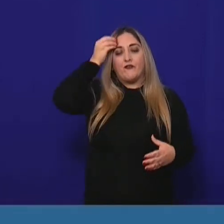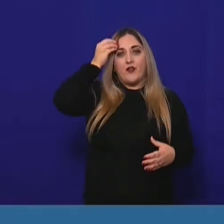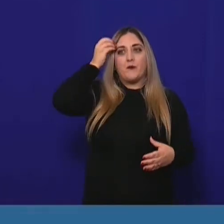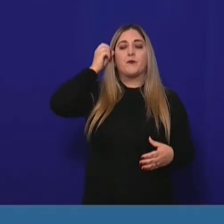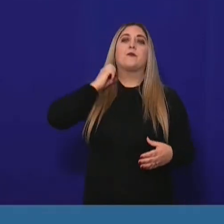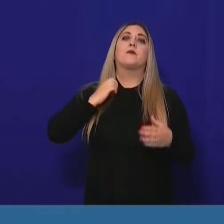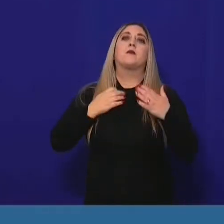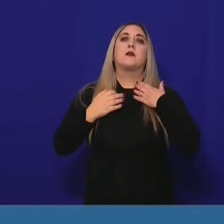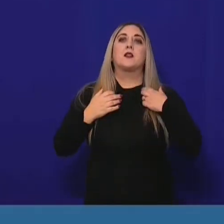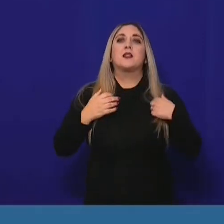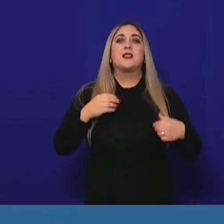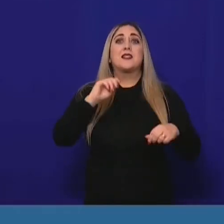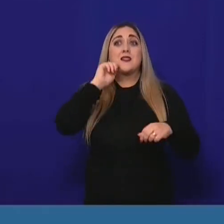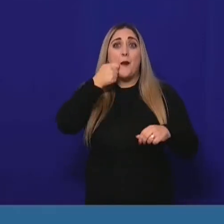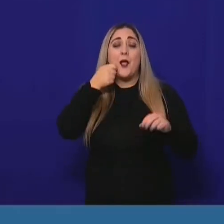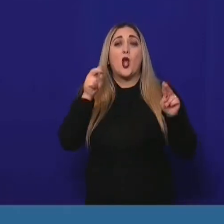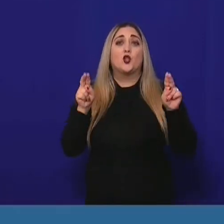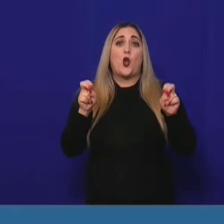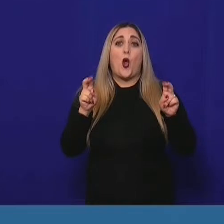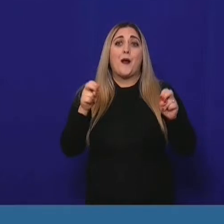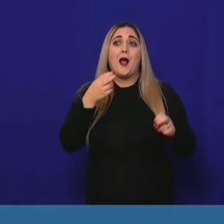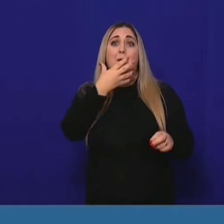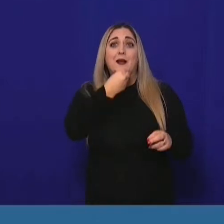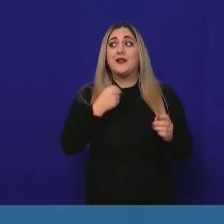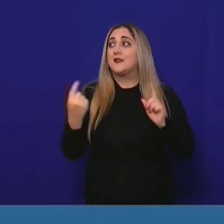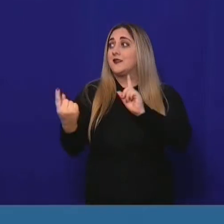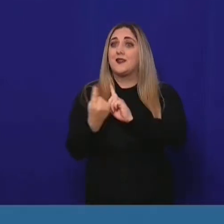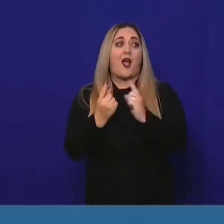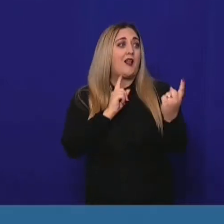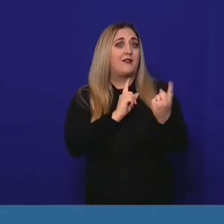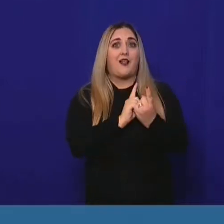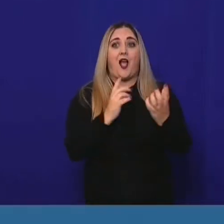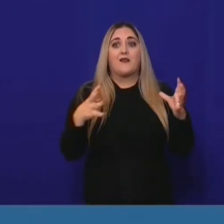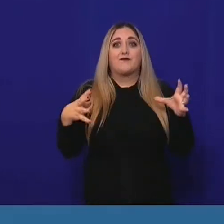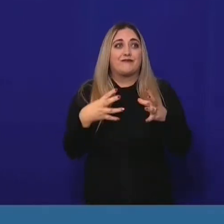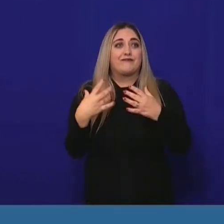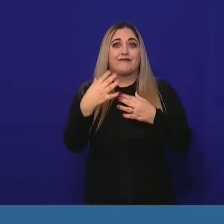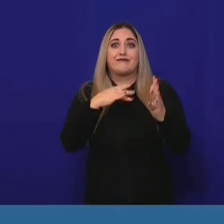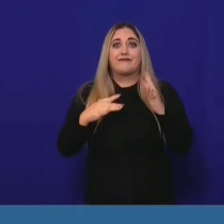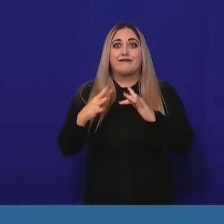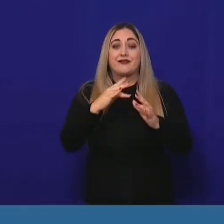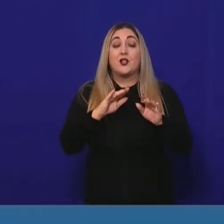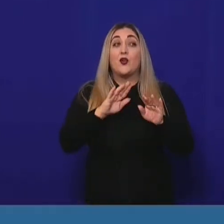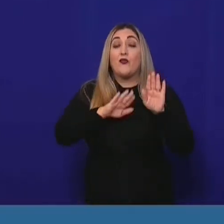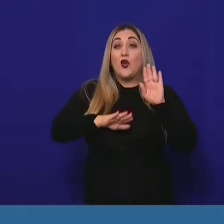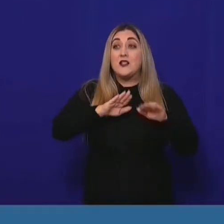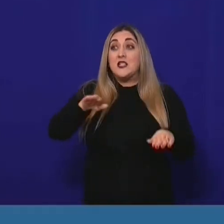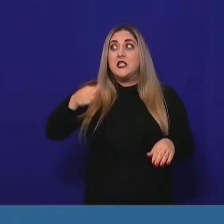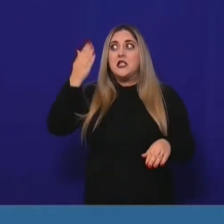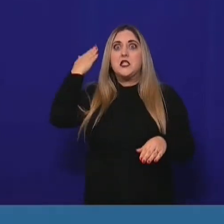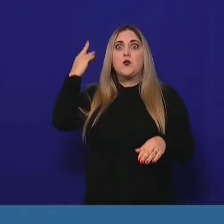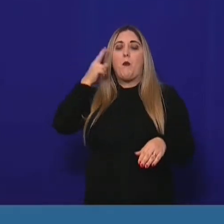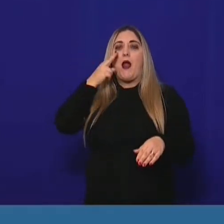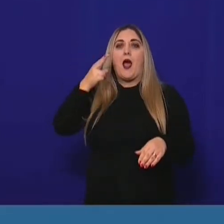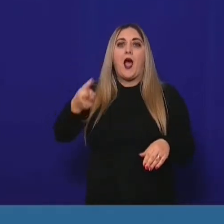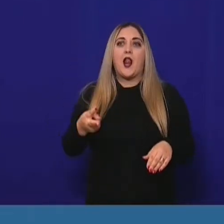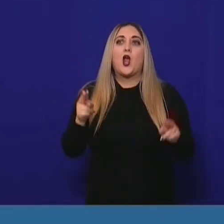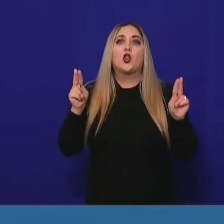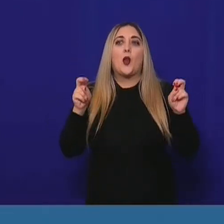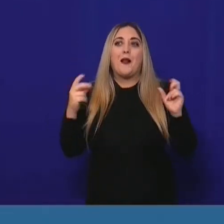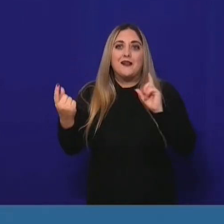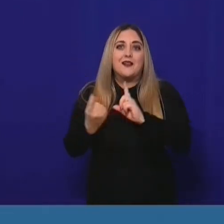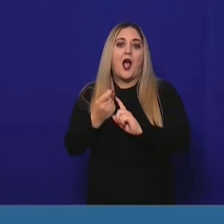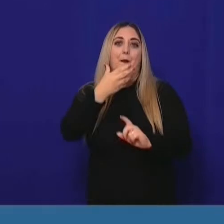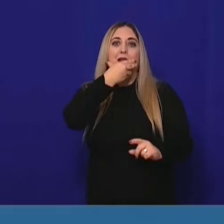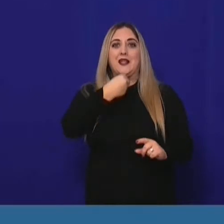li f'miliedijiet oħra aħna kun niltaqgħu ħafna ma' xulxin, anke nies li forsi s-soltu konna ilna ma naraw ikun żmien